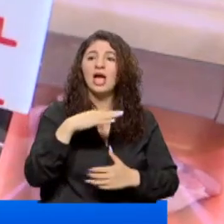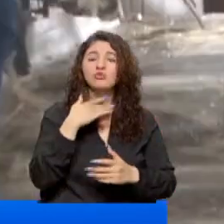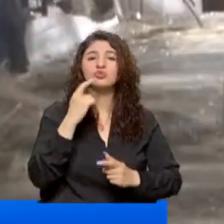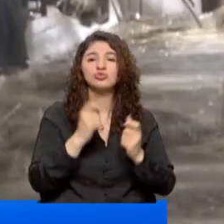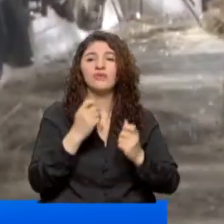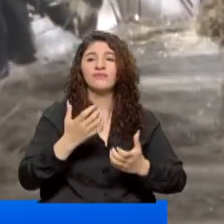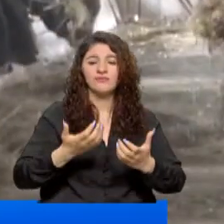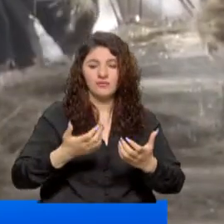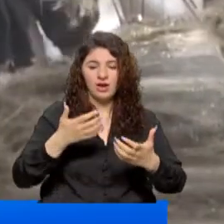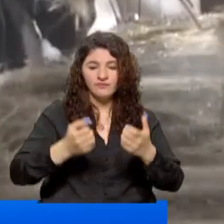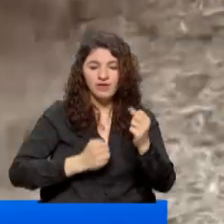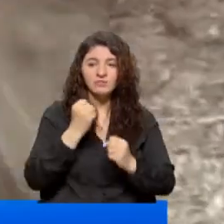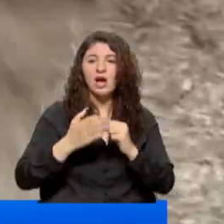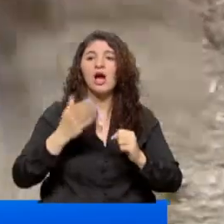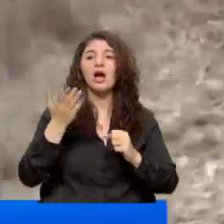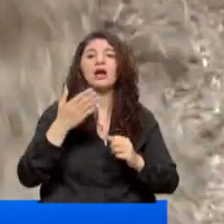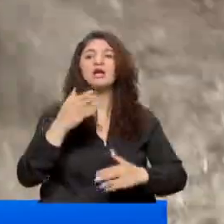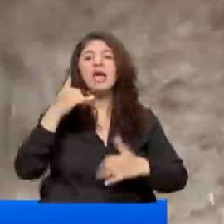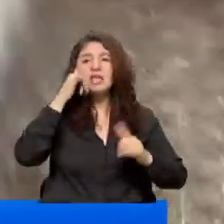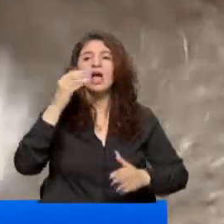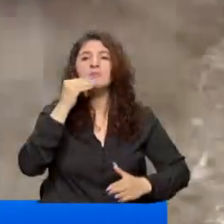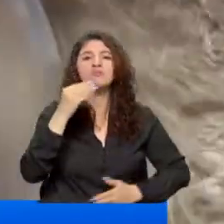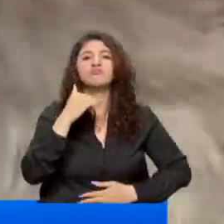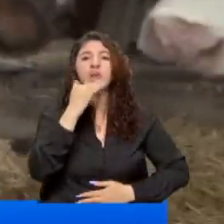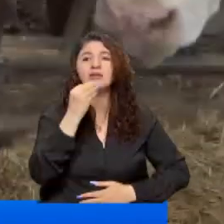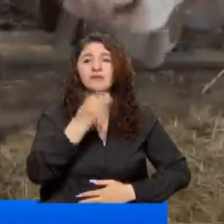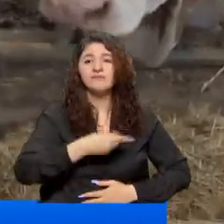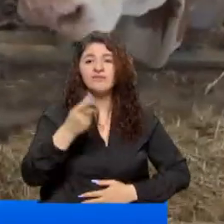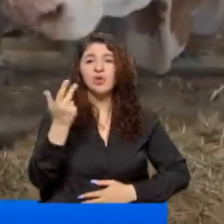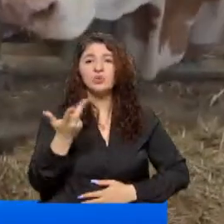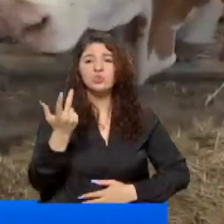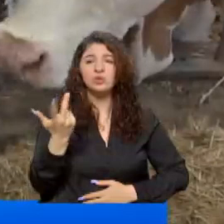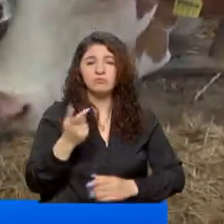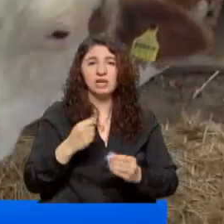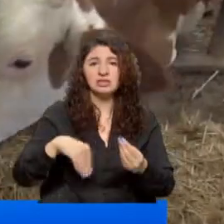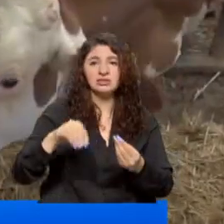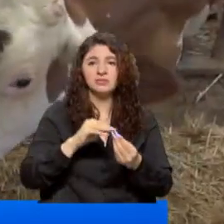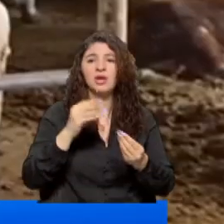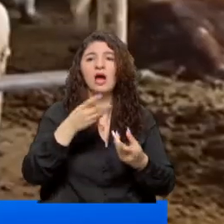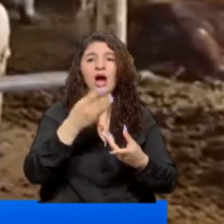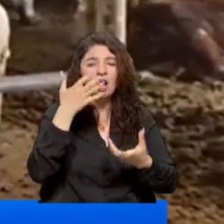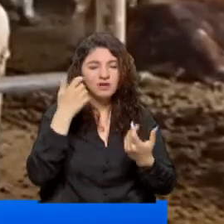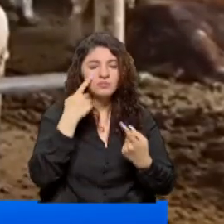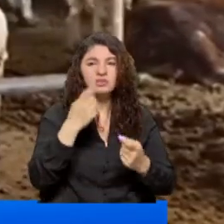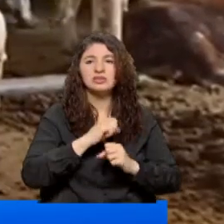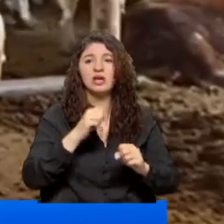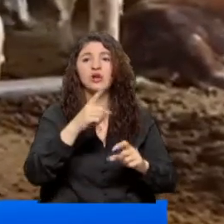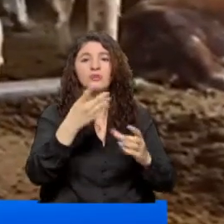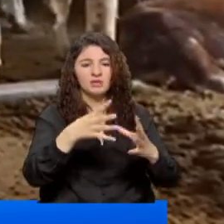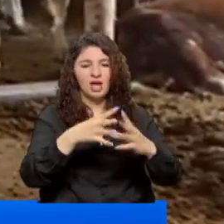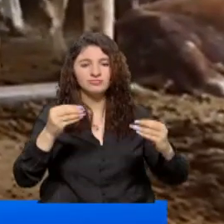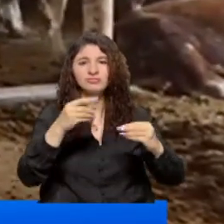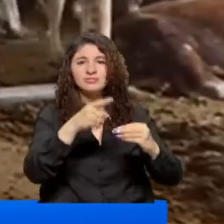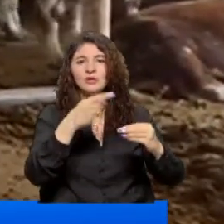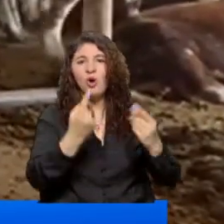fabrikası ineğin karnı İsa eskisi gibi doymuyor yem fiyatlarına gelen faiz amsa besici canından bezdirdi olsun boyanın